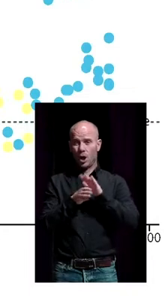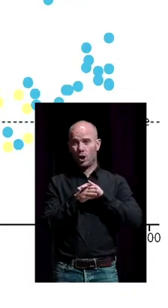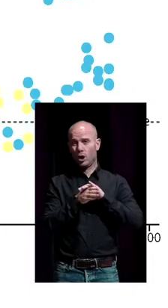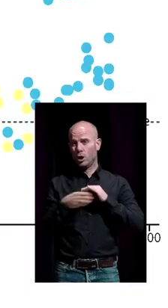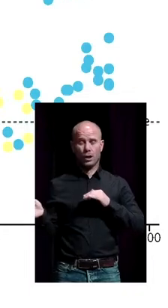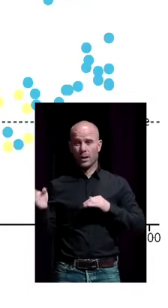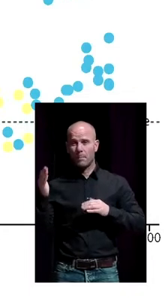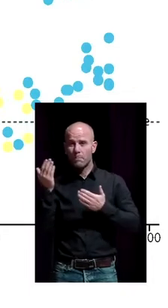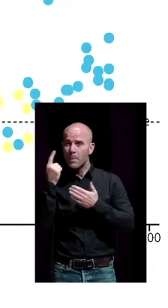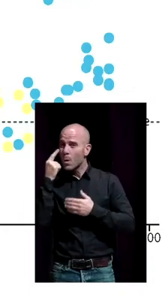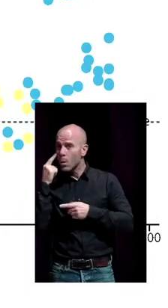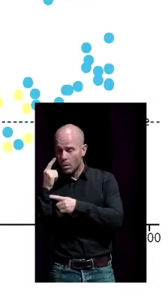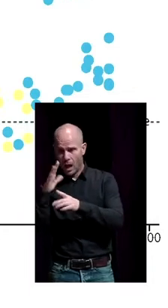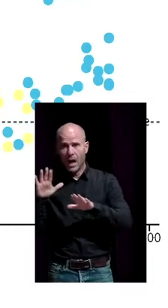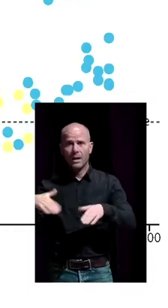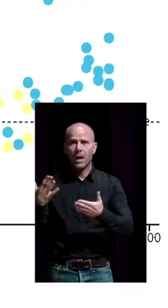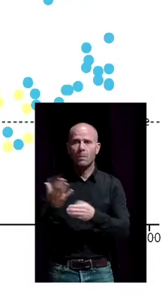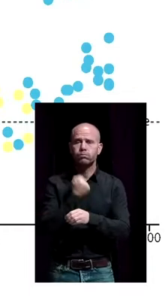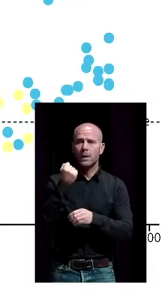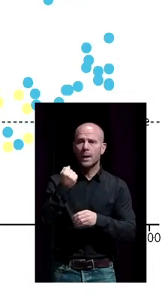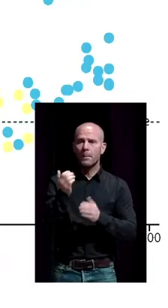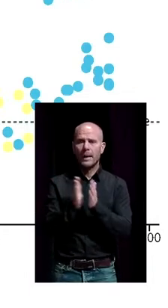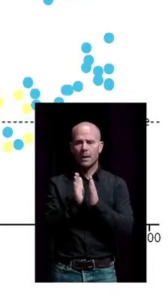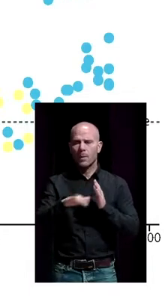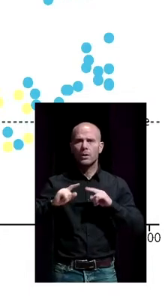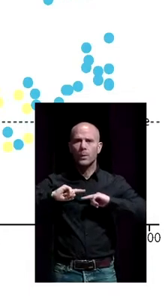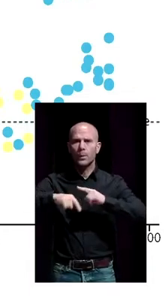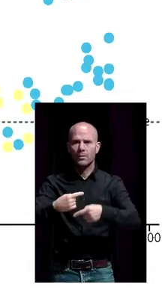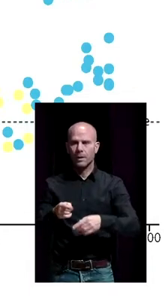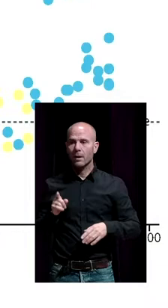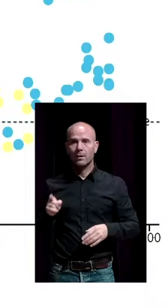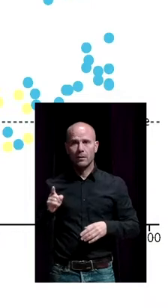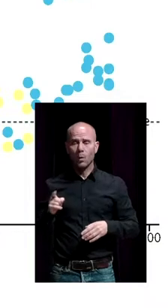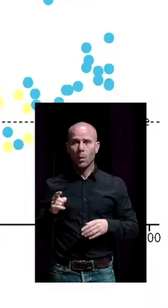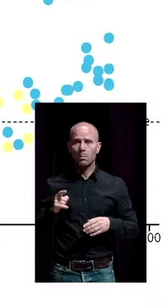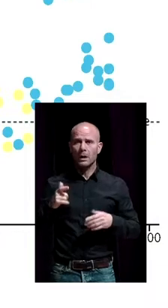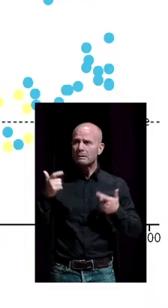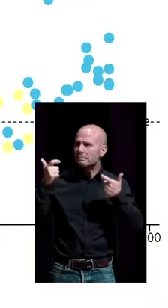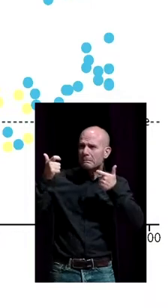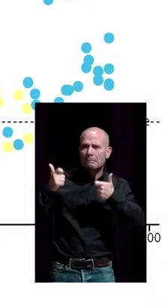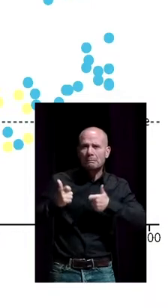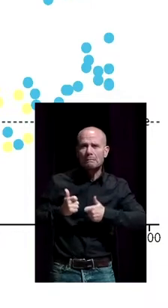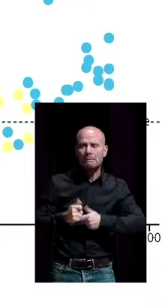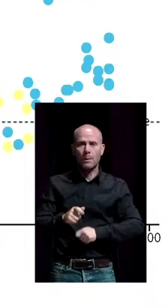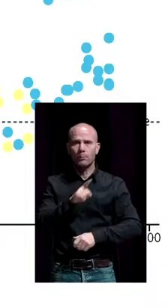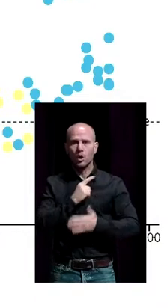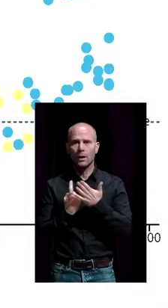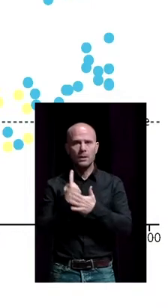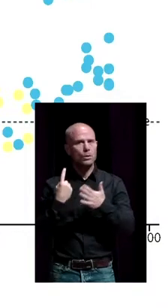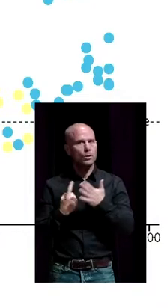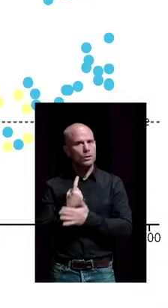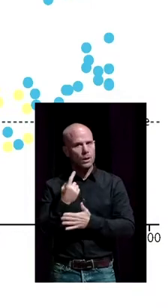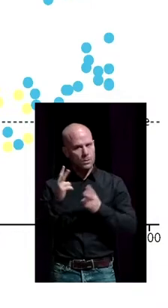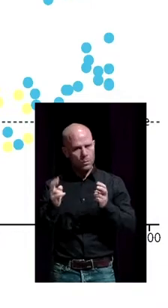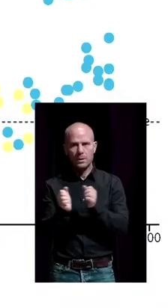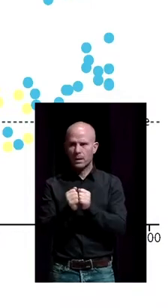höger, de blå där, som har lyckats med barns utveckling här, de konsumerar ju nu resurser på ett sätt som